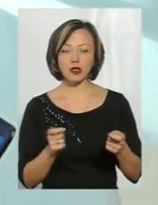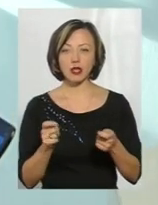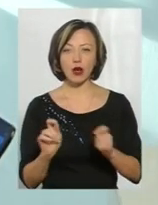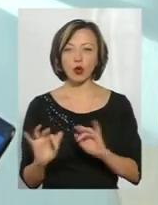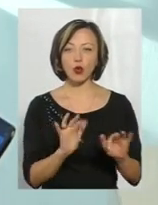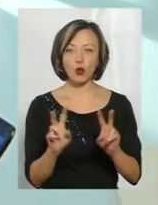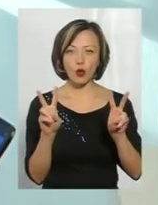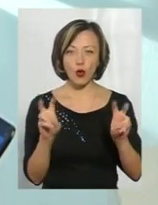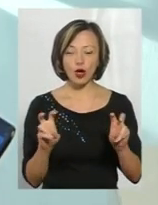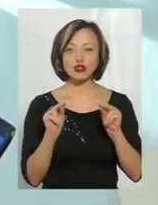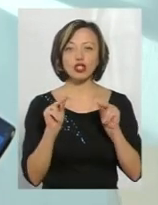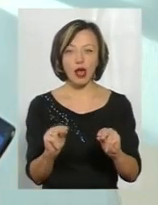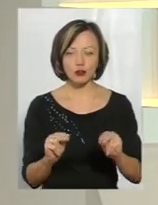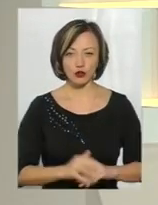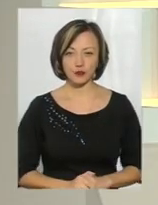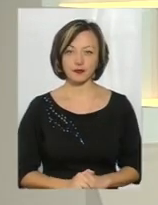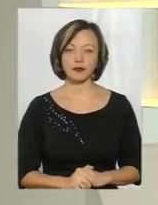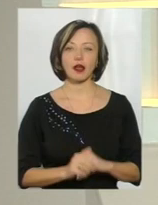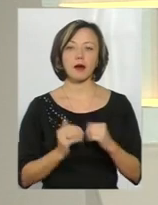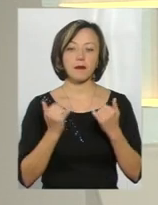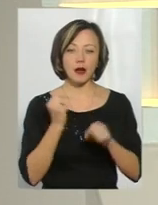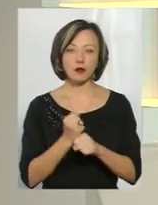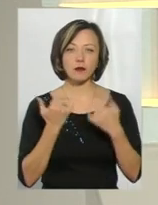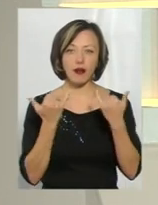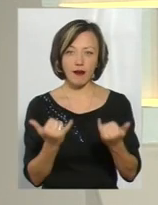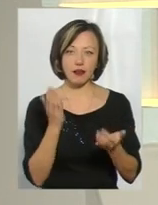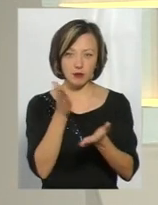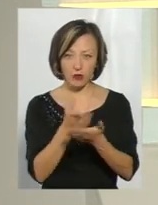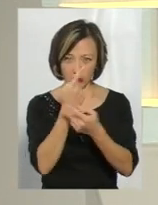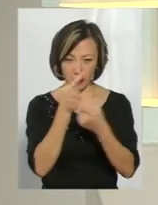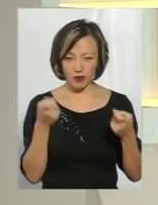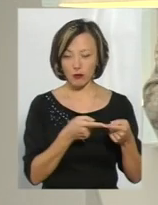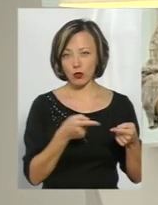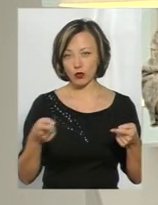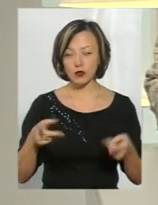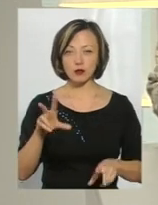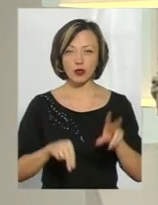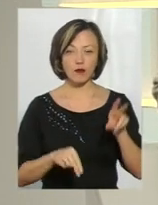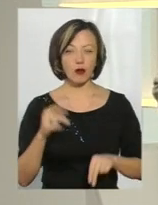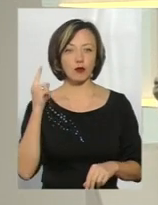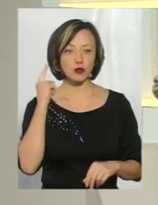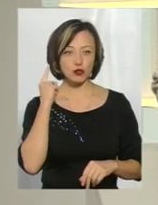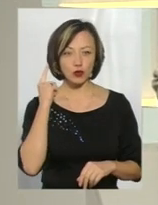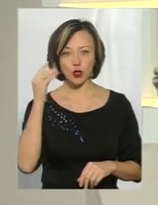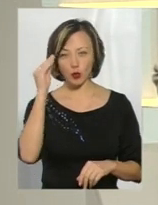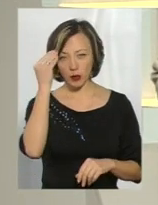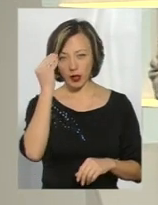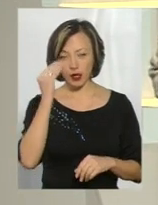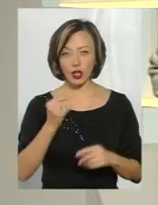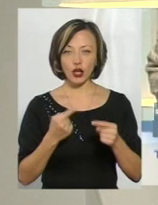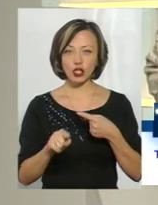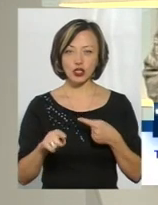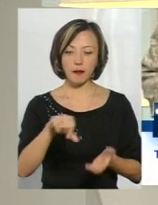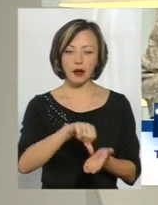Хмельницькій вулиці. Доброго здоров'я, пане Олеже. Нагадую, працюємо для вас наживо. Впродовж ефіру, сподіваємося, почуємо думки